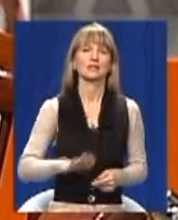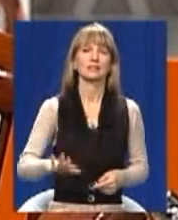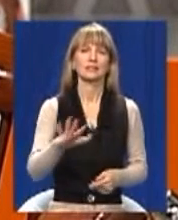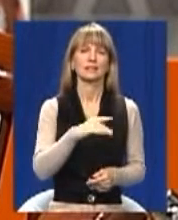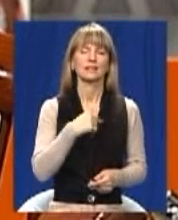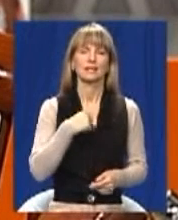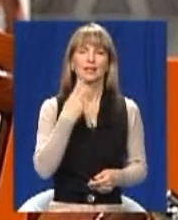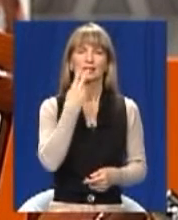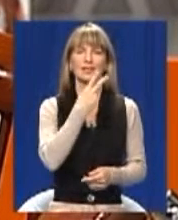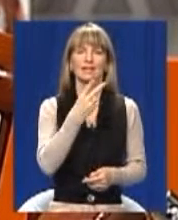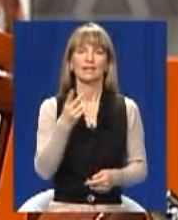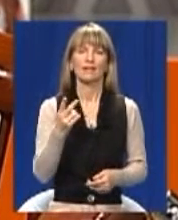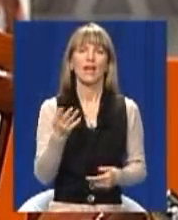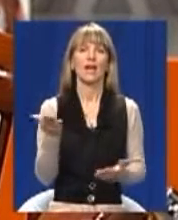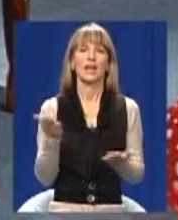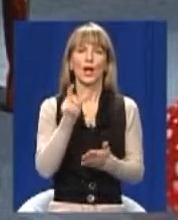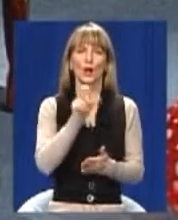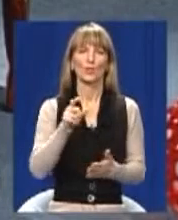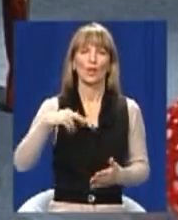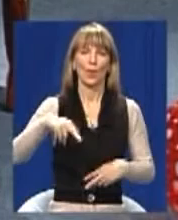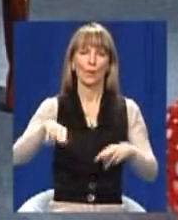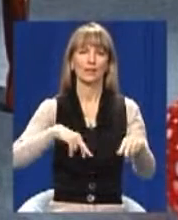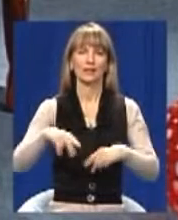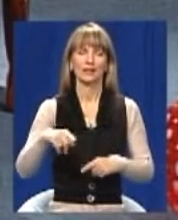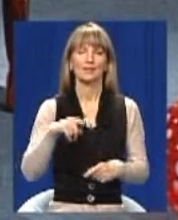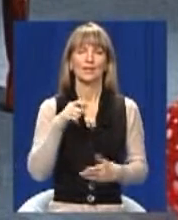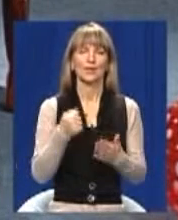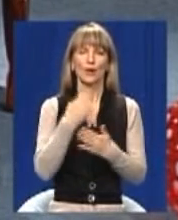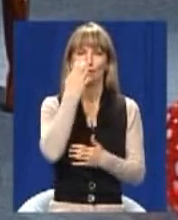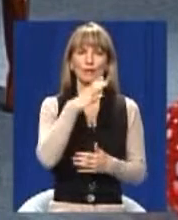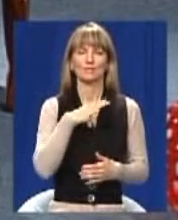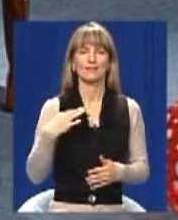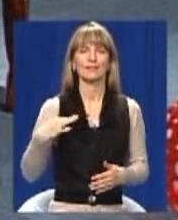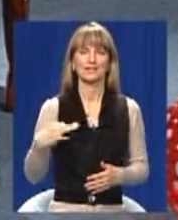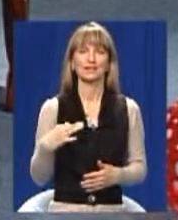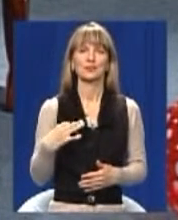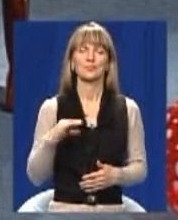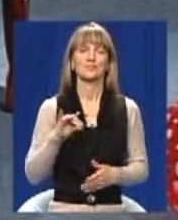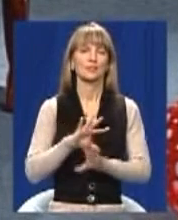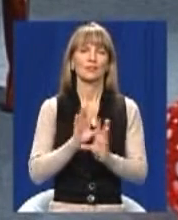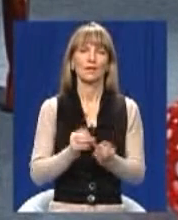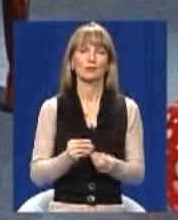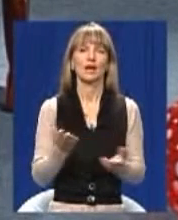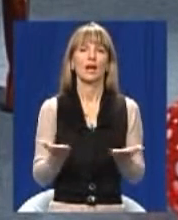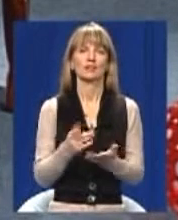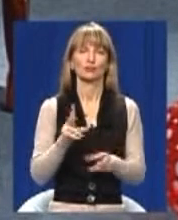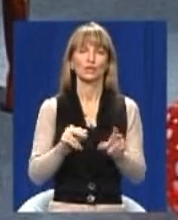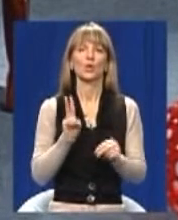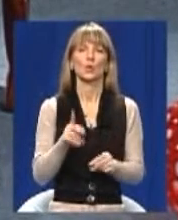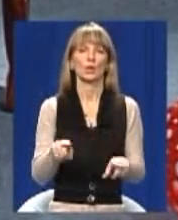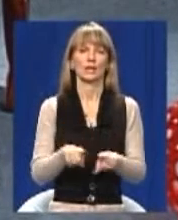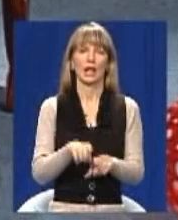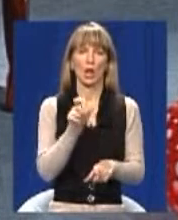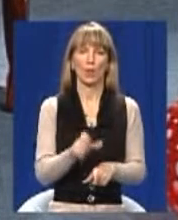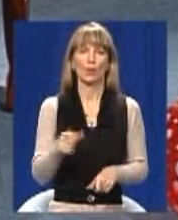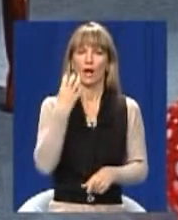дивилася на вихід, як люди ходять. Тобто тобі до клоунів було байдуже, так? А взагалі, от як ти вважаєш, хто такі клоуни? Що